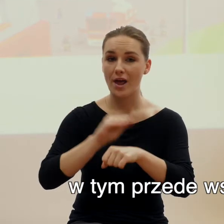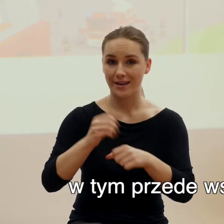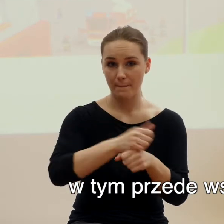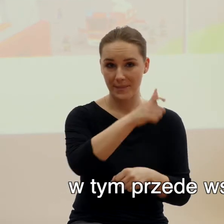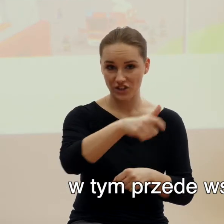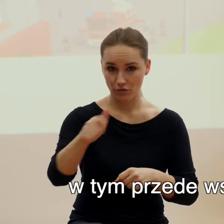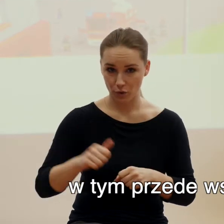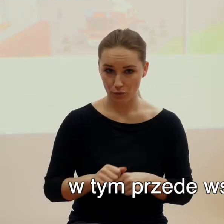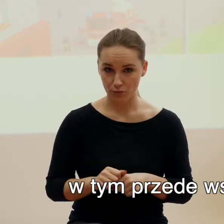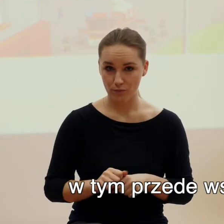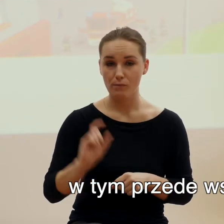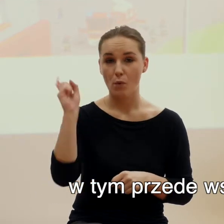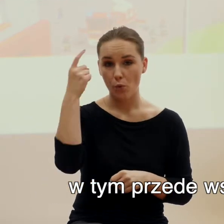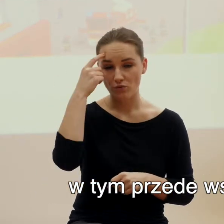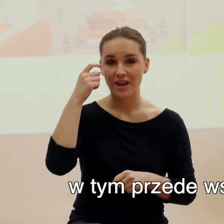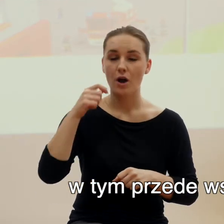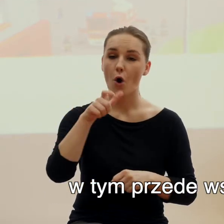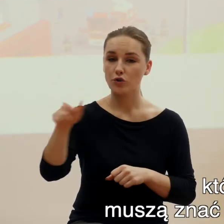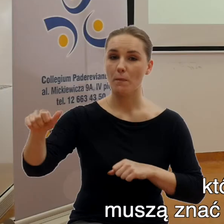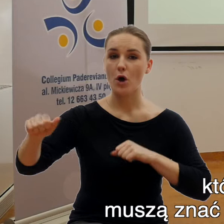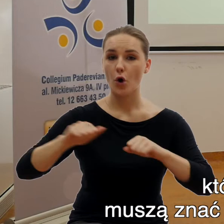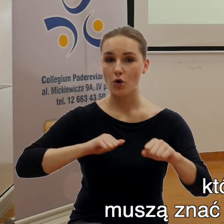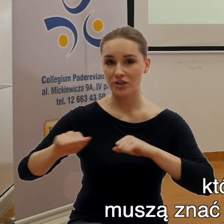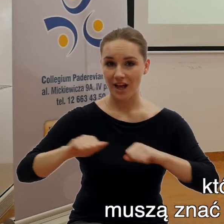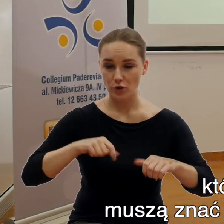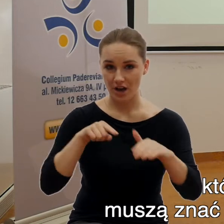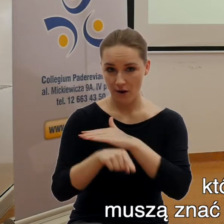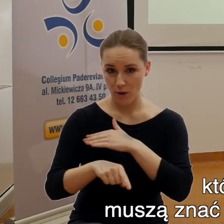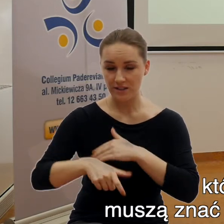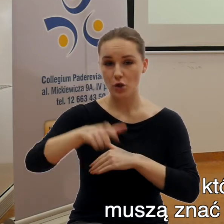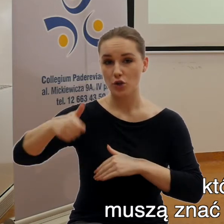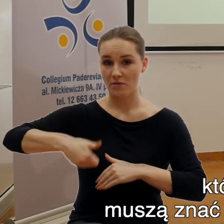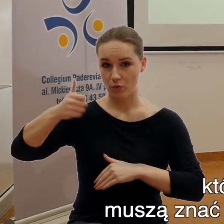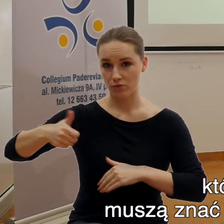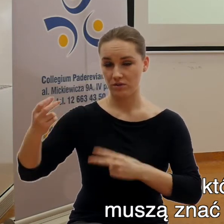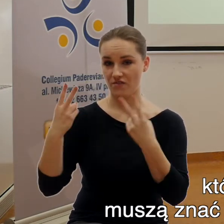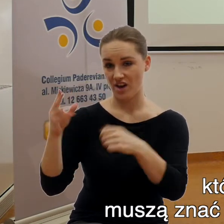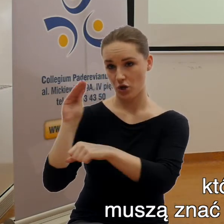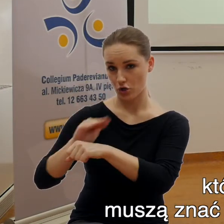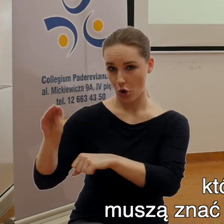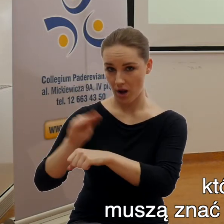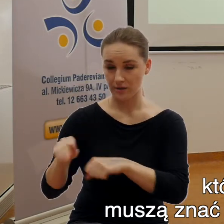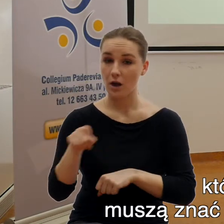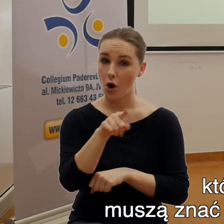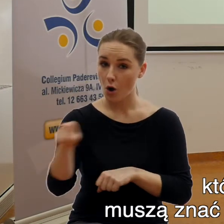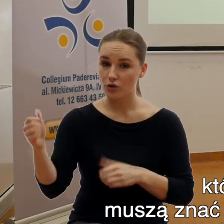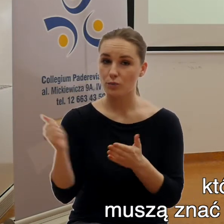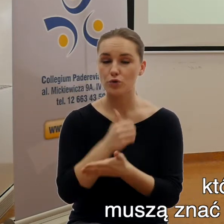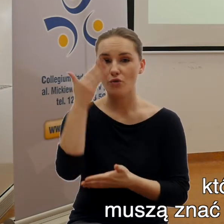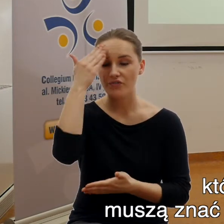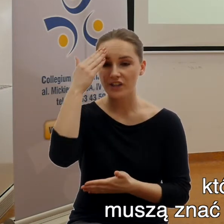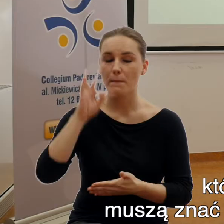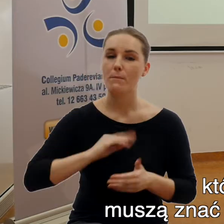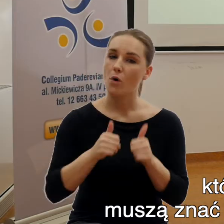koordynatorów ewakuacji, osób funkcyjnych, które muszą znać swoje zadania, muszą znać możliwości, jakie mają